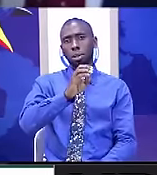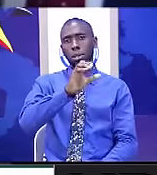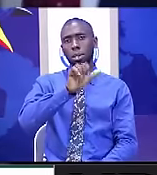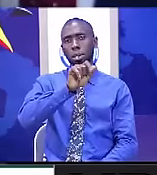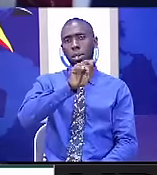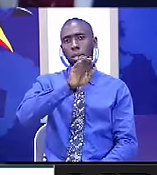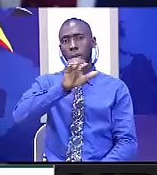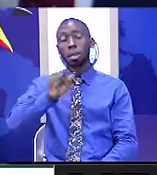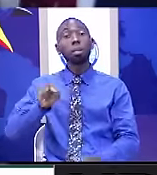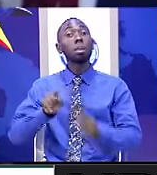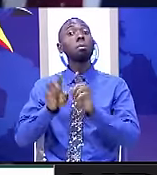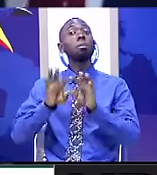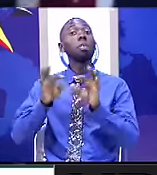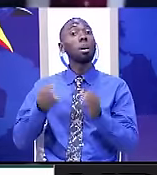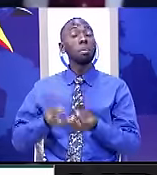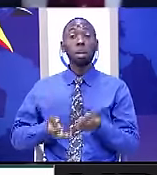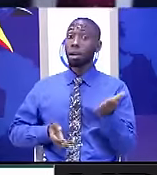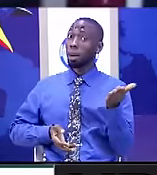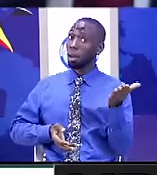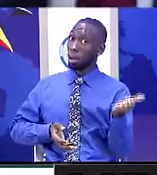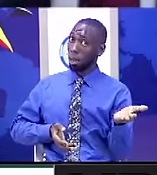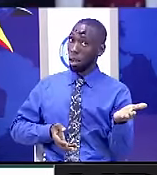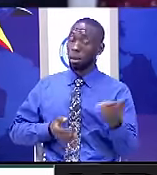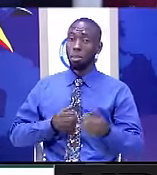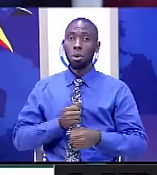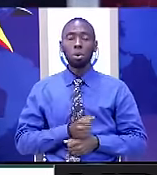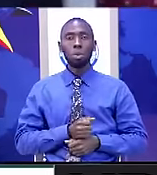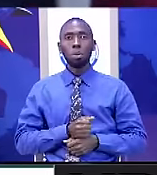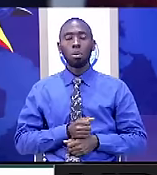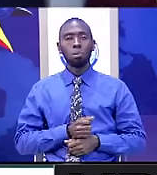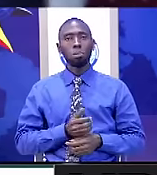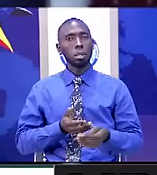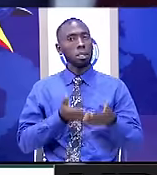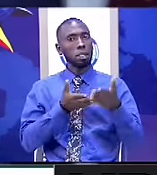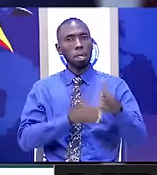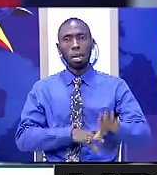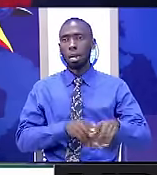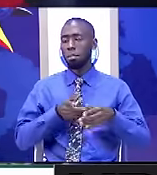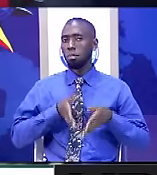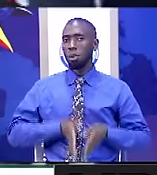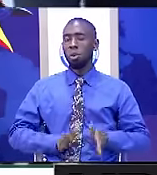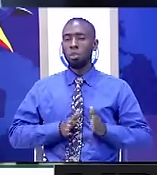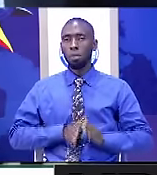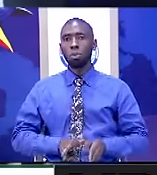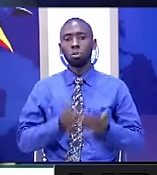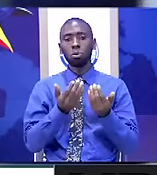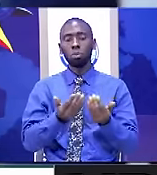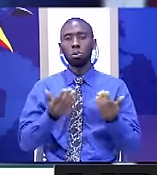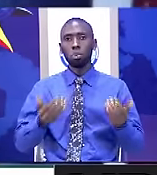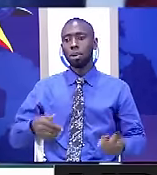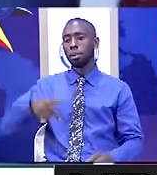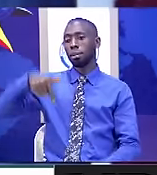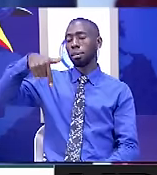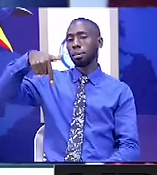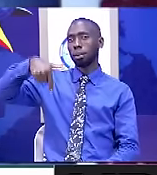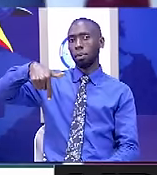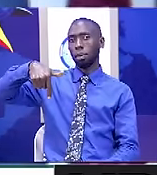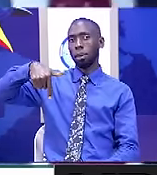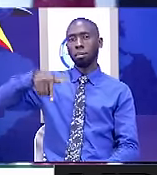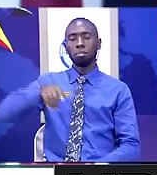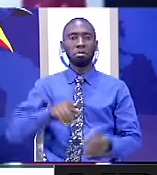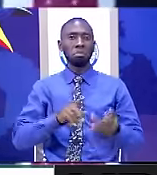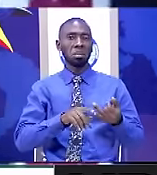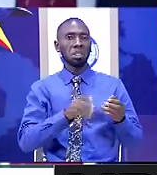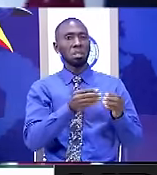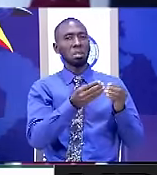Ogwal. Ne famire y'omugenzi naye baddewo omugenzi alese abaana musanvu babaddeyo nnyo ku parliament mubadde batabani be